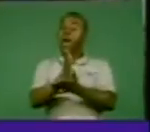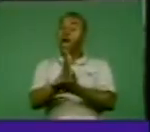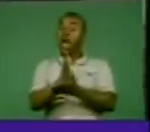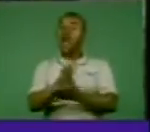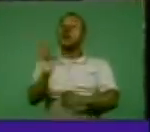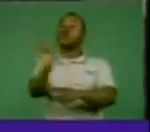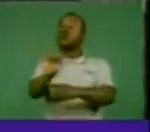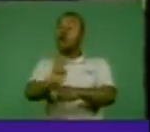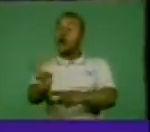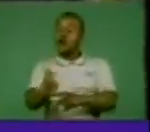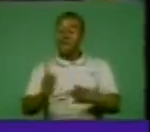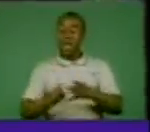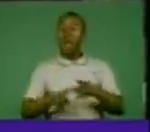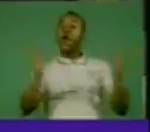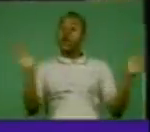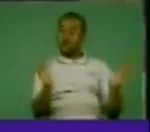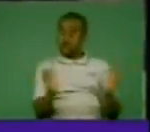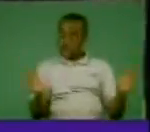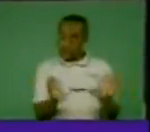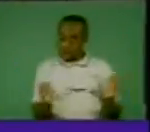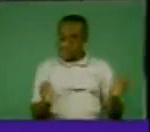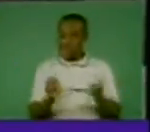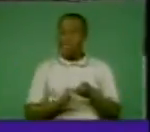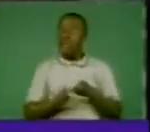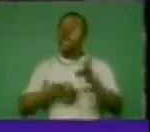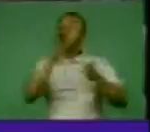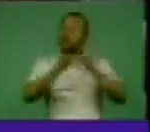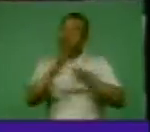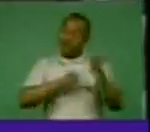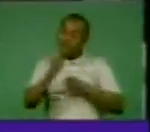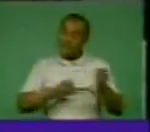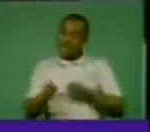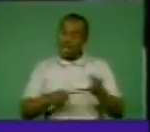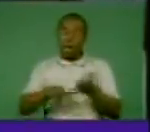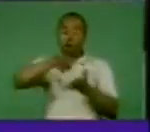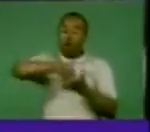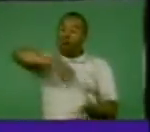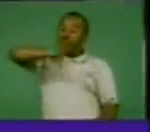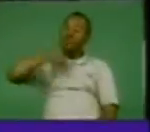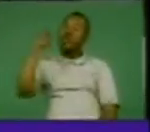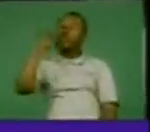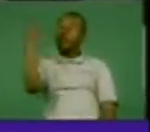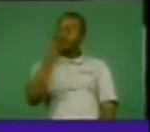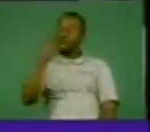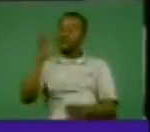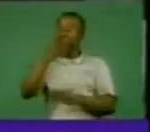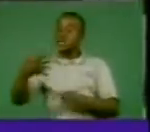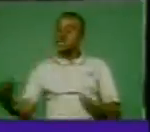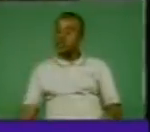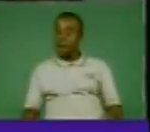tutayalinda, tutayatetea, tutayapigania kwa maslahi ya taifa. Potelea